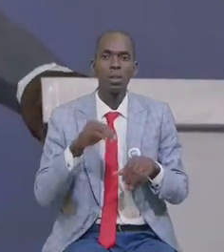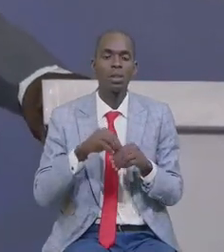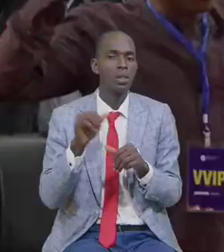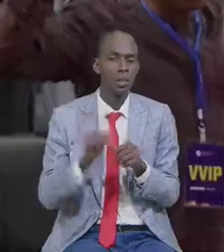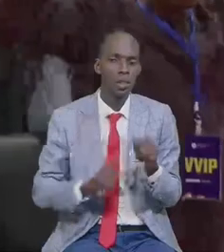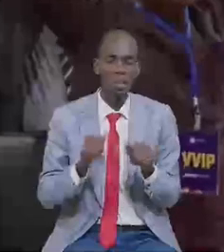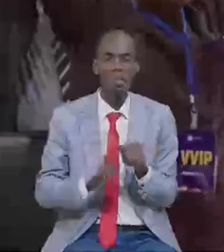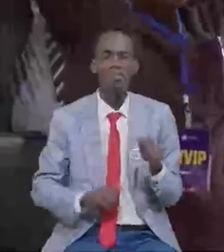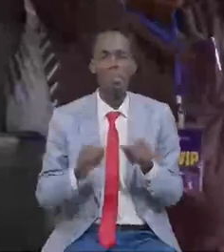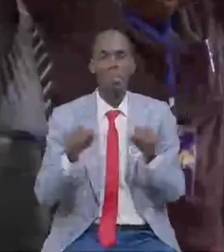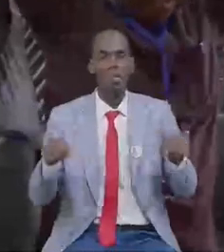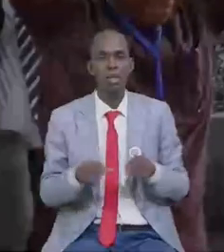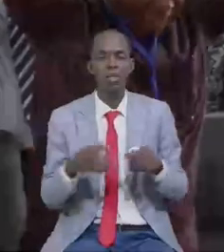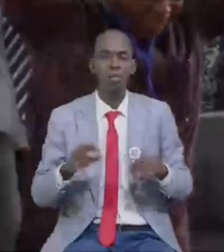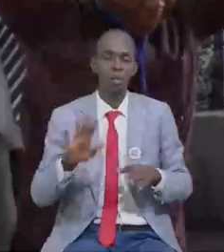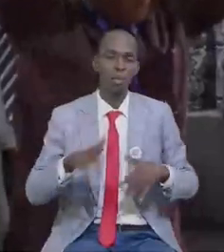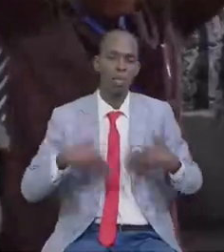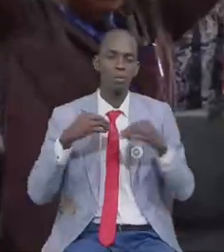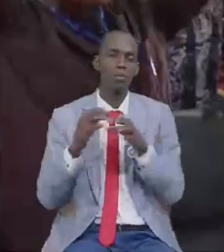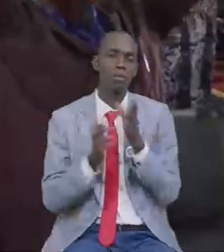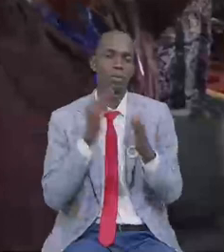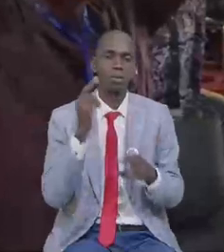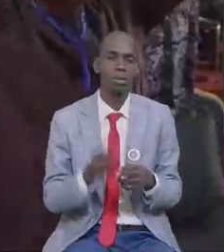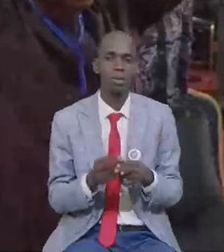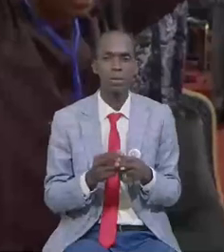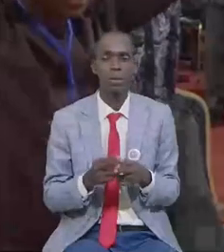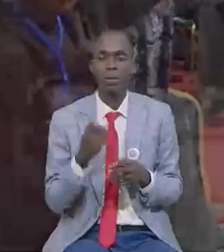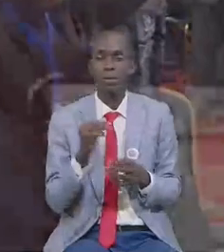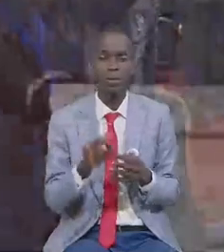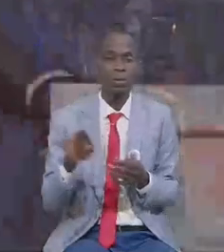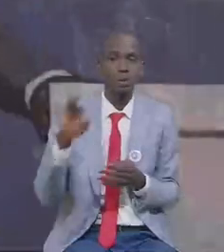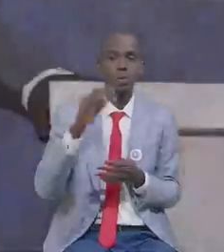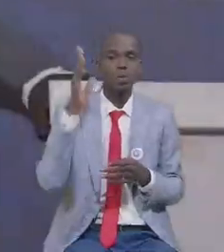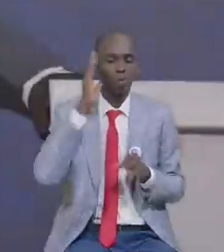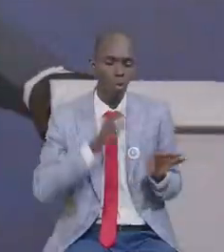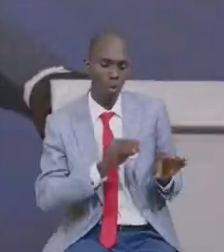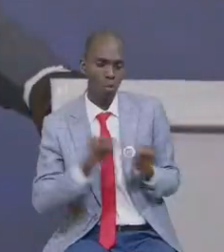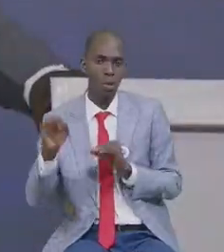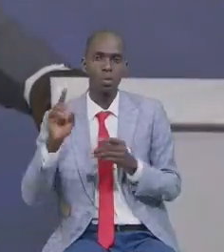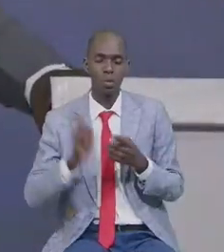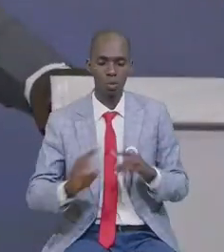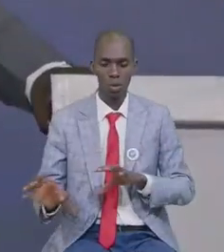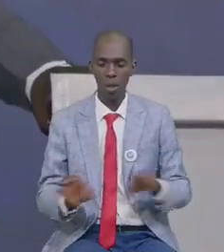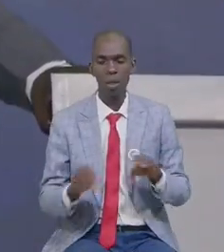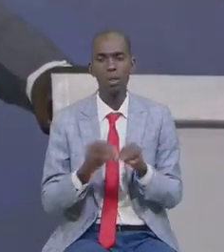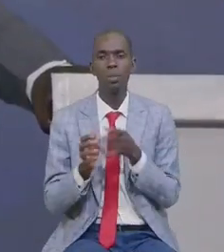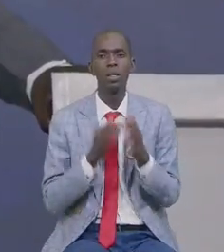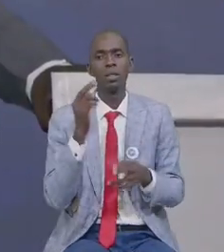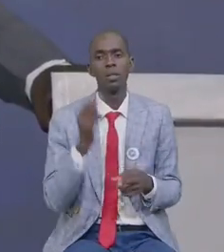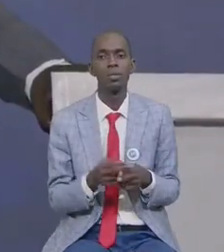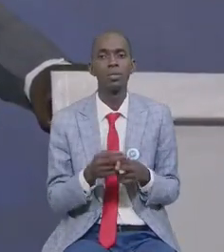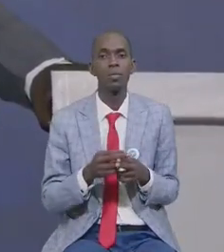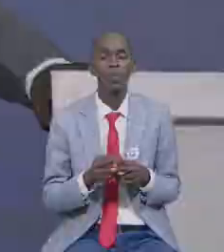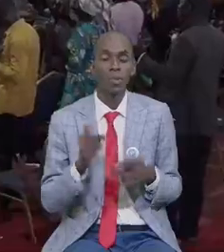Et des possibilités dans tous les domaines de ta vie. L'Esprit va te pousser à agir, à